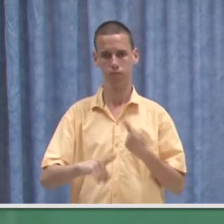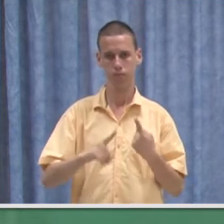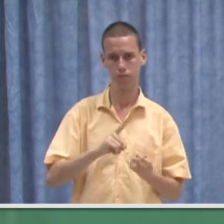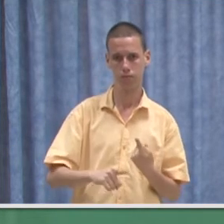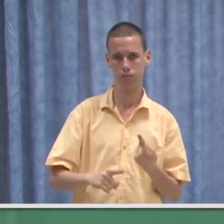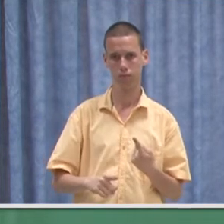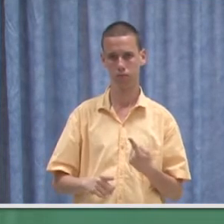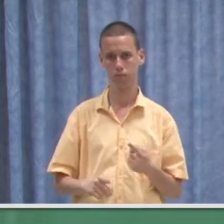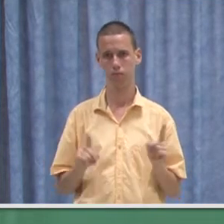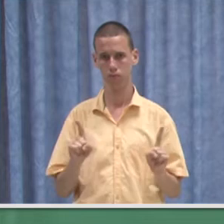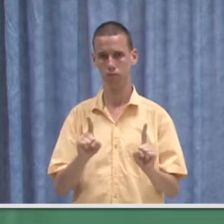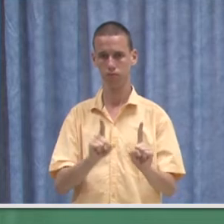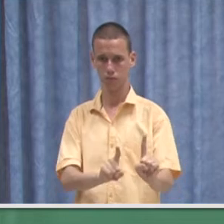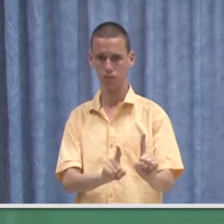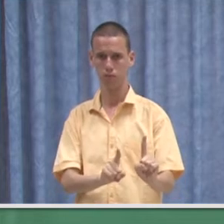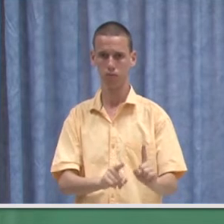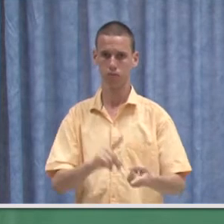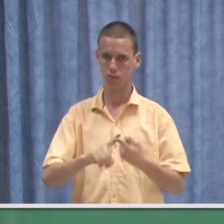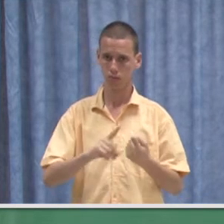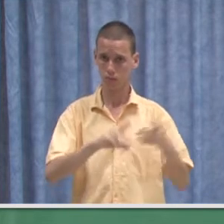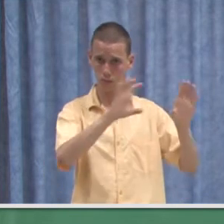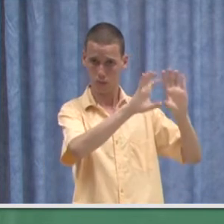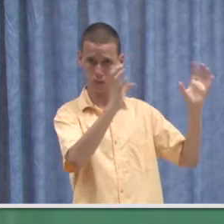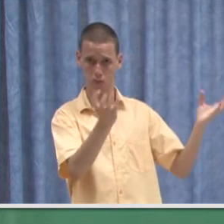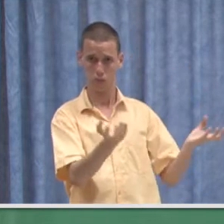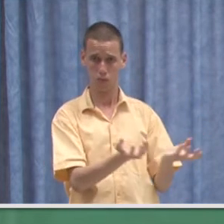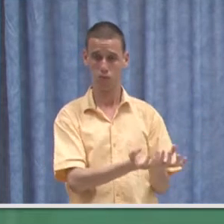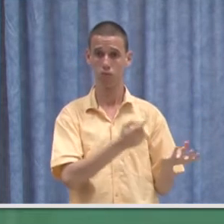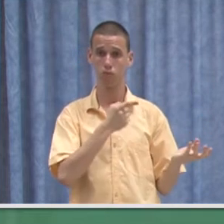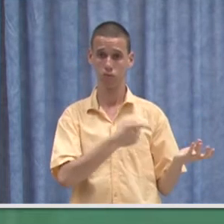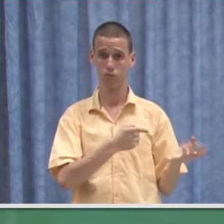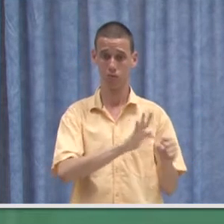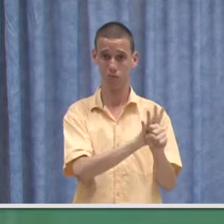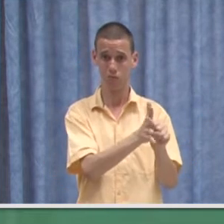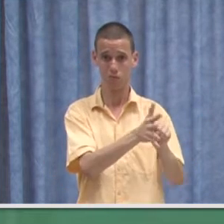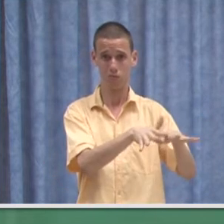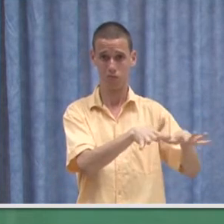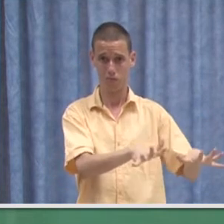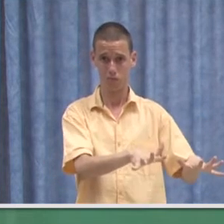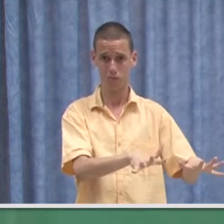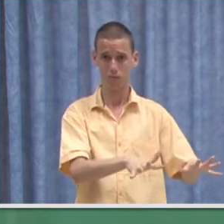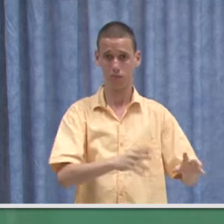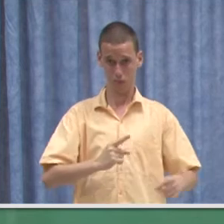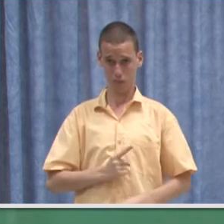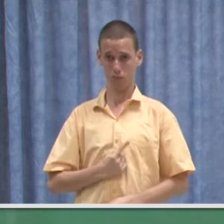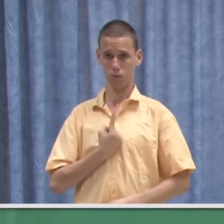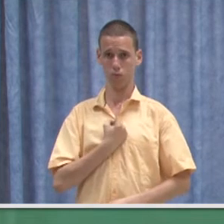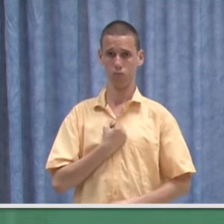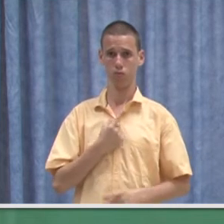entre ces affaires, finit dans le monde. Qui ne parle pas de suite. Nous avons besoin de continuer à pratiquer, ça va nous aider à la